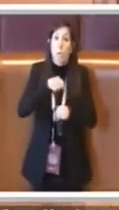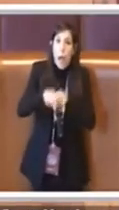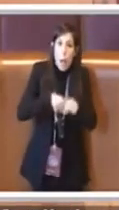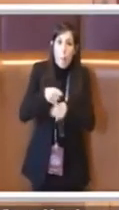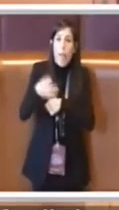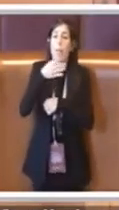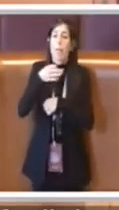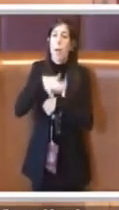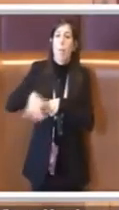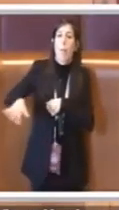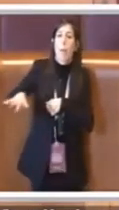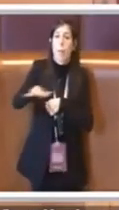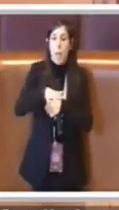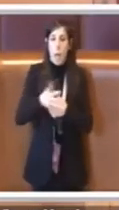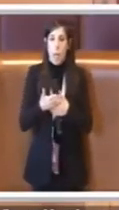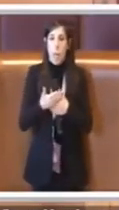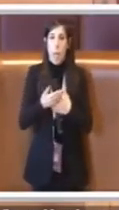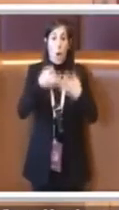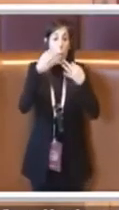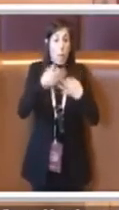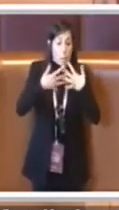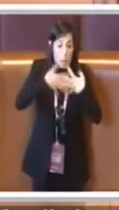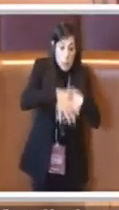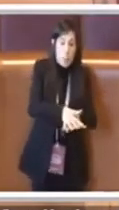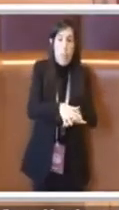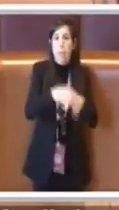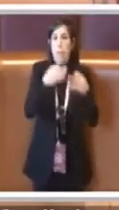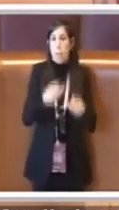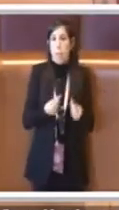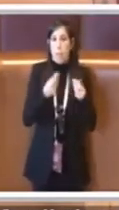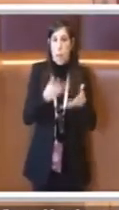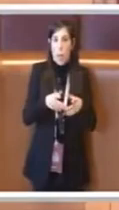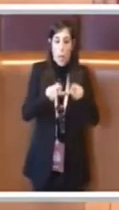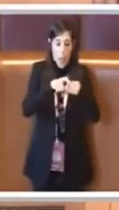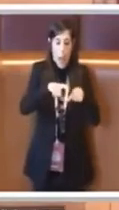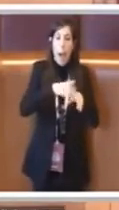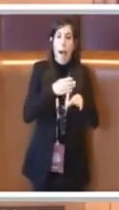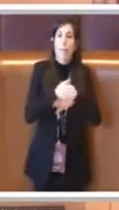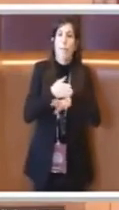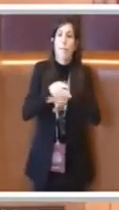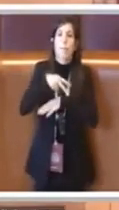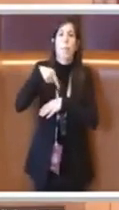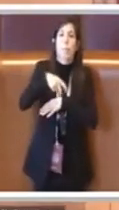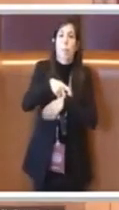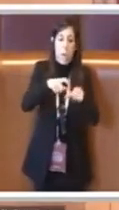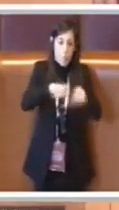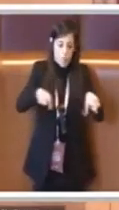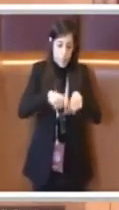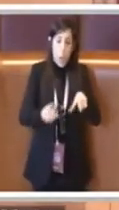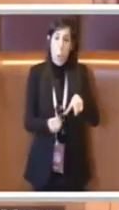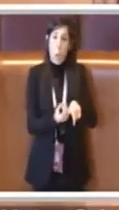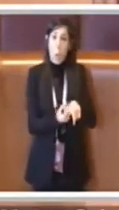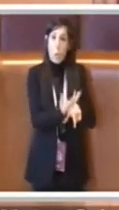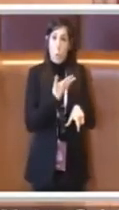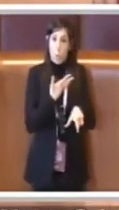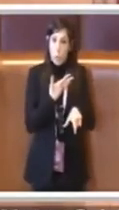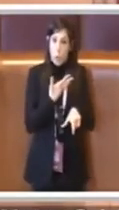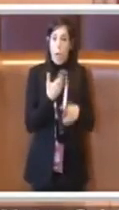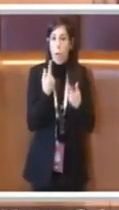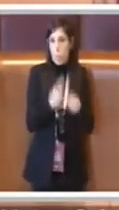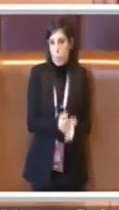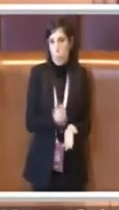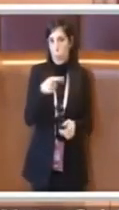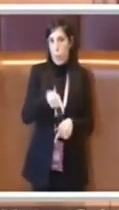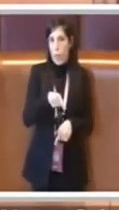messa in sicurezza delle intersezioni, gli attraversamenti pedonali luminosi e tanti altri interventi importanti per rilanciare questa